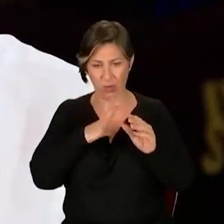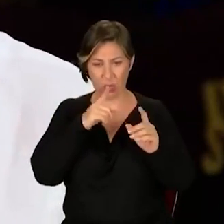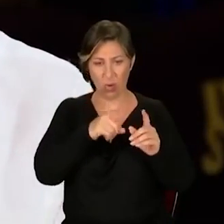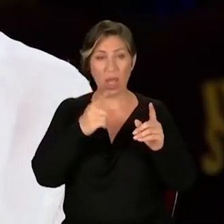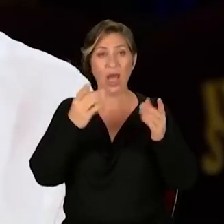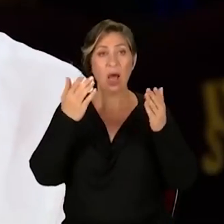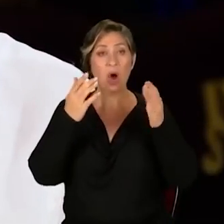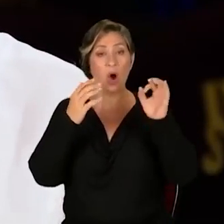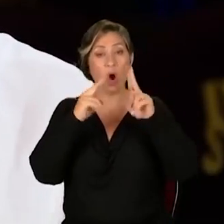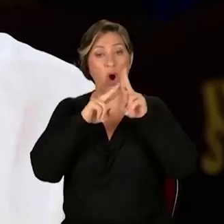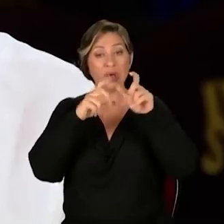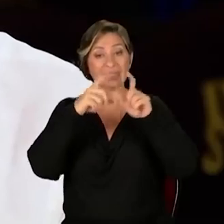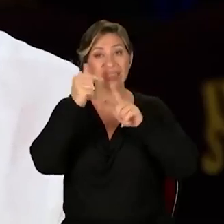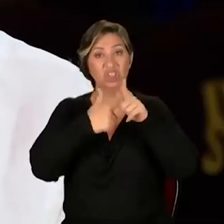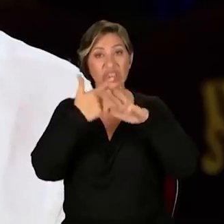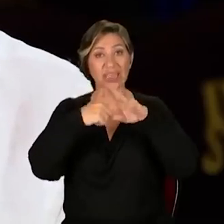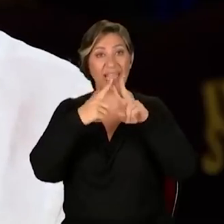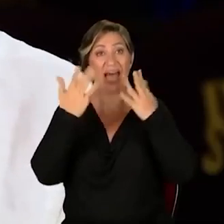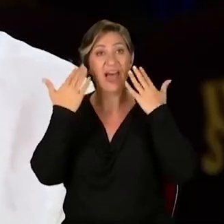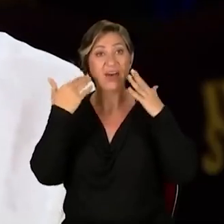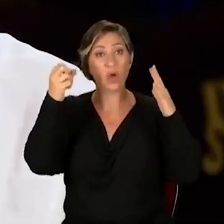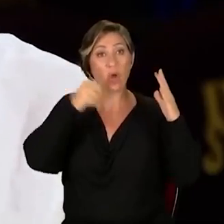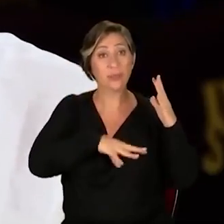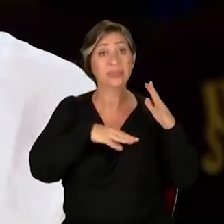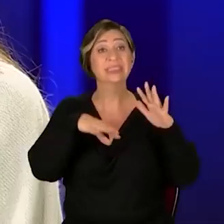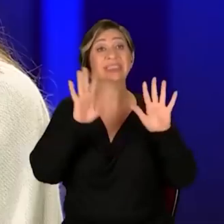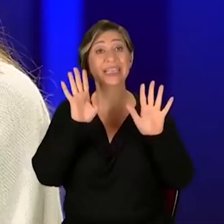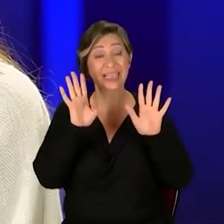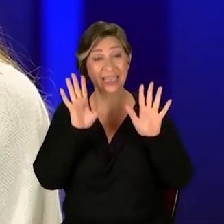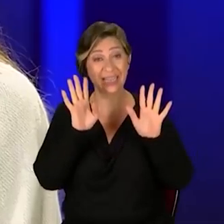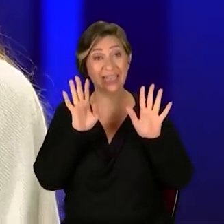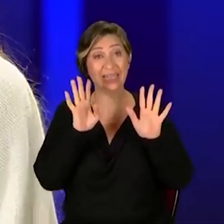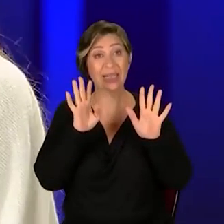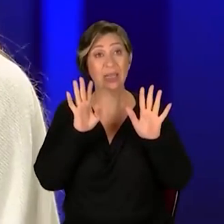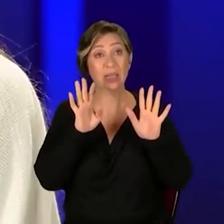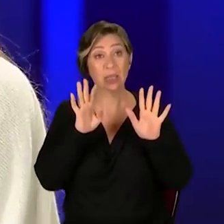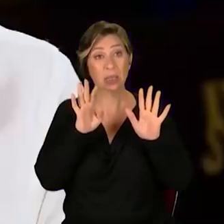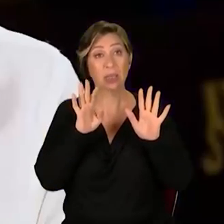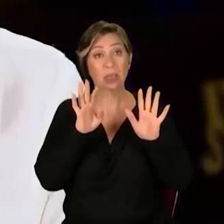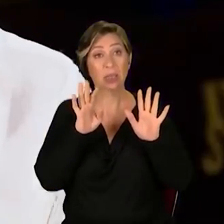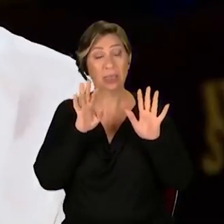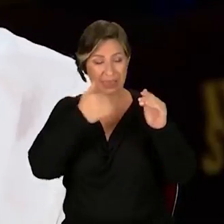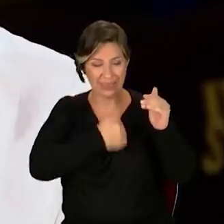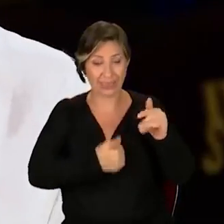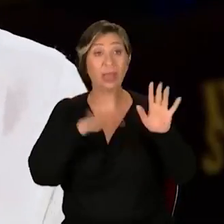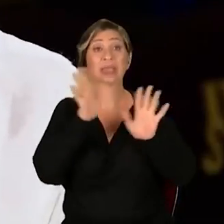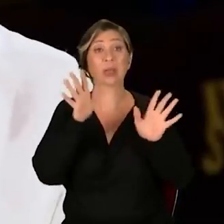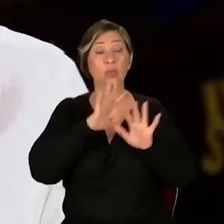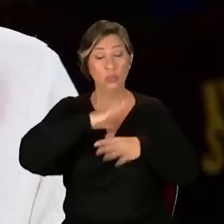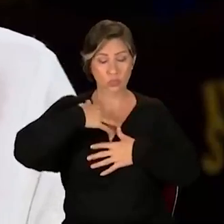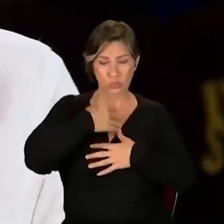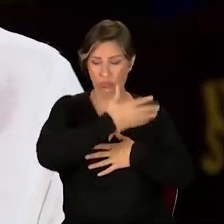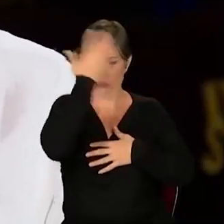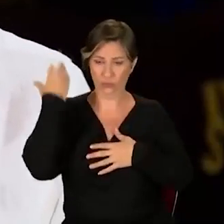oraya oksijen yollanmasını sağlıyorum değil. Lokal bir şey yapma. Lokal genel bir şey yapma. Olarak bütün